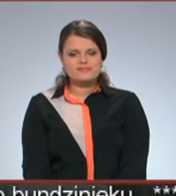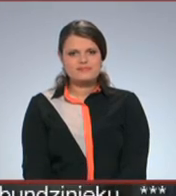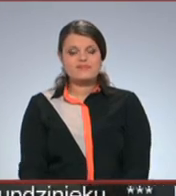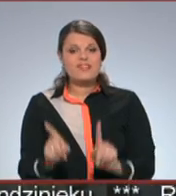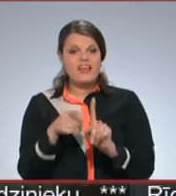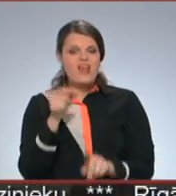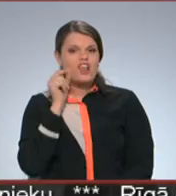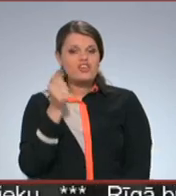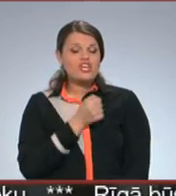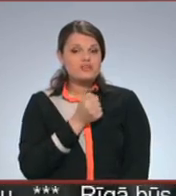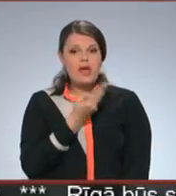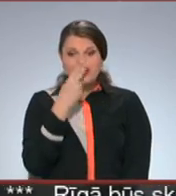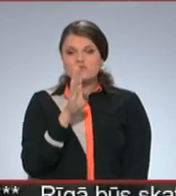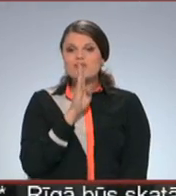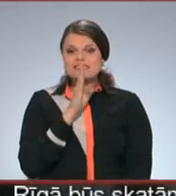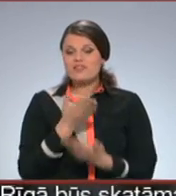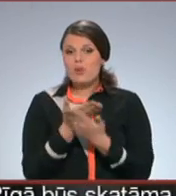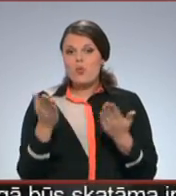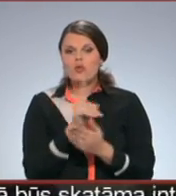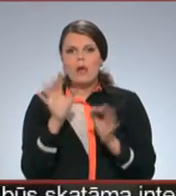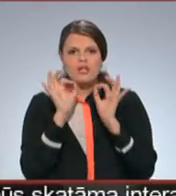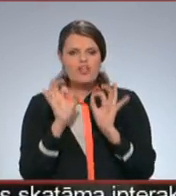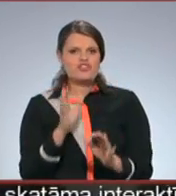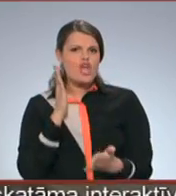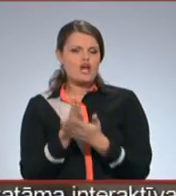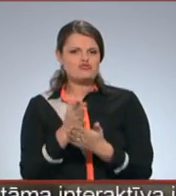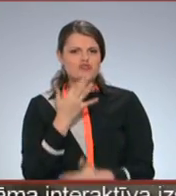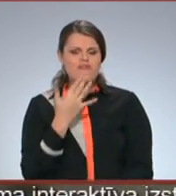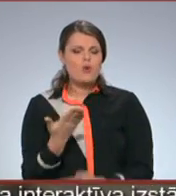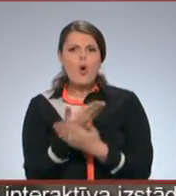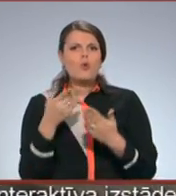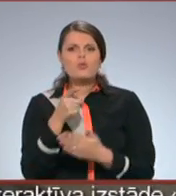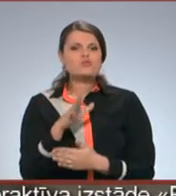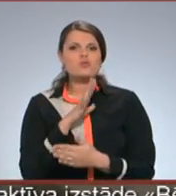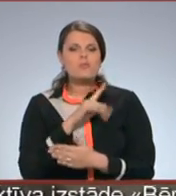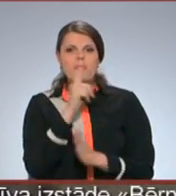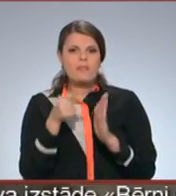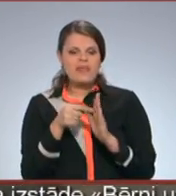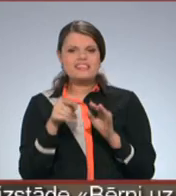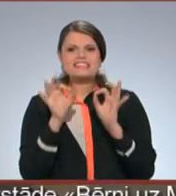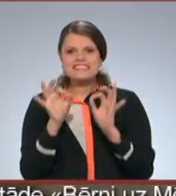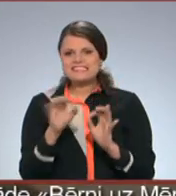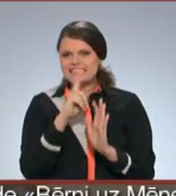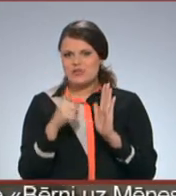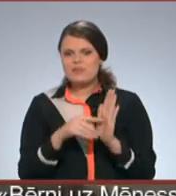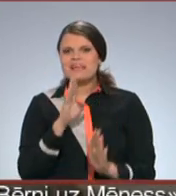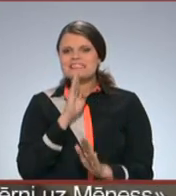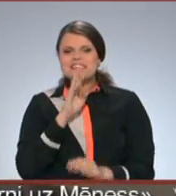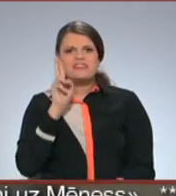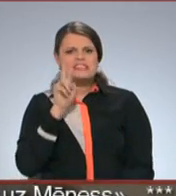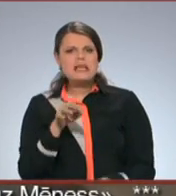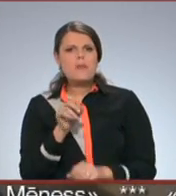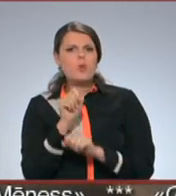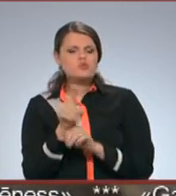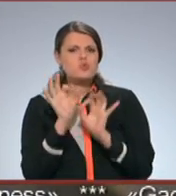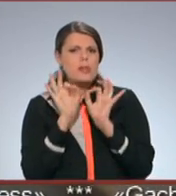Vēl vīrieši baidās no sievietēm, kurām ir tieši valoda. Kur tu biji, ir īstais jautājums. Tātad arī sievietes nemāk uzdot varbūt